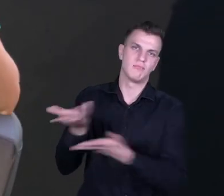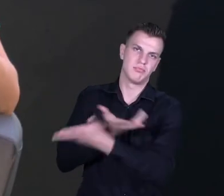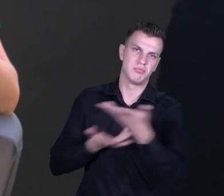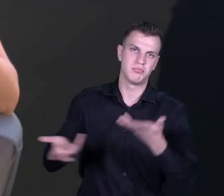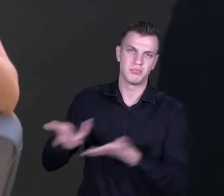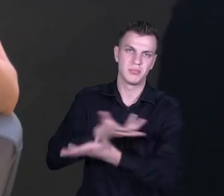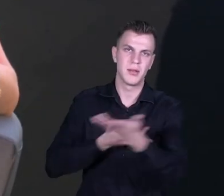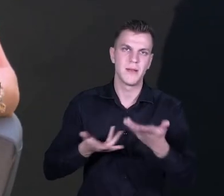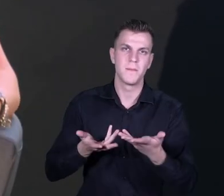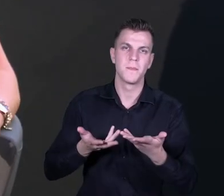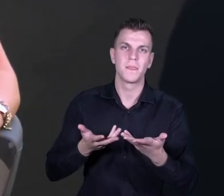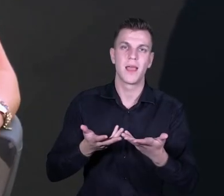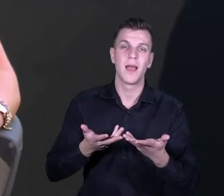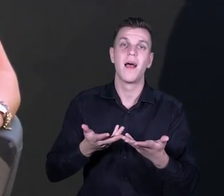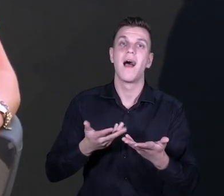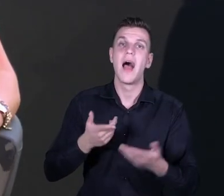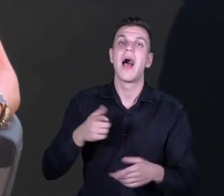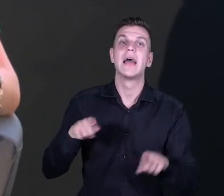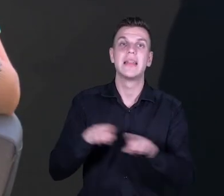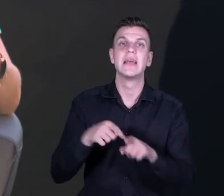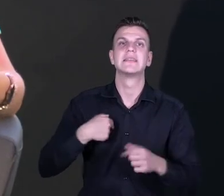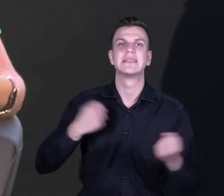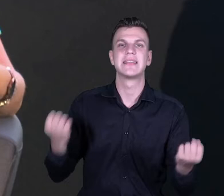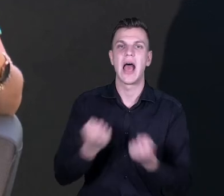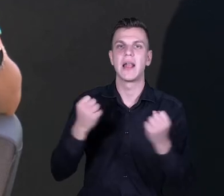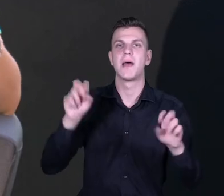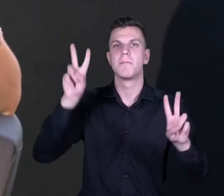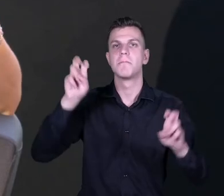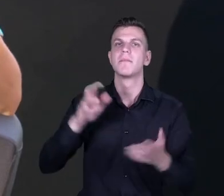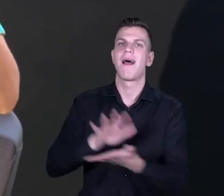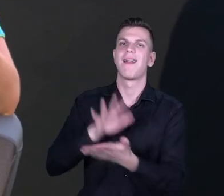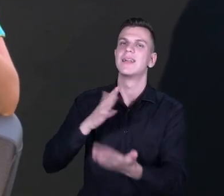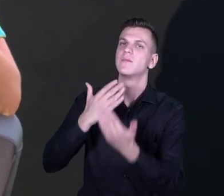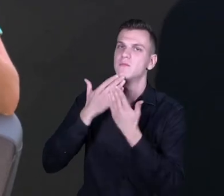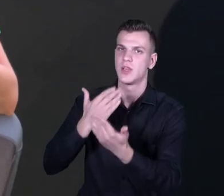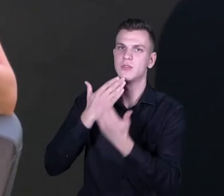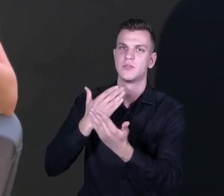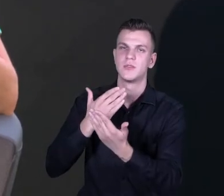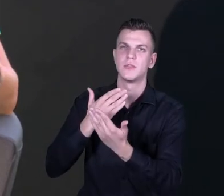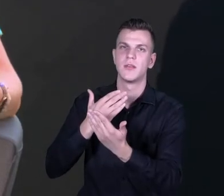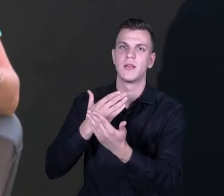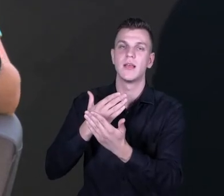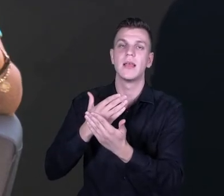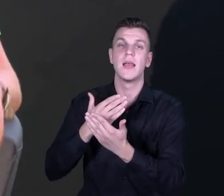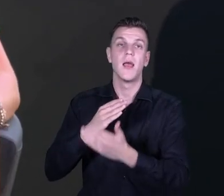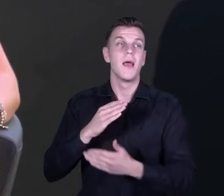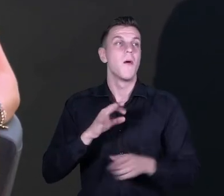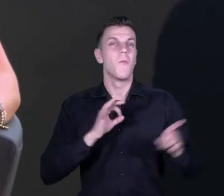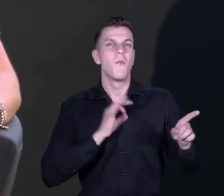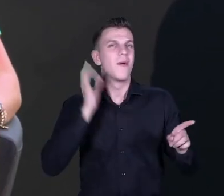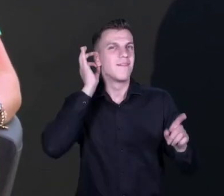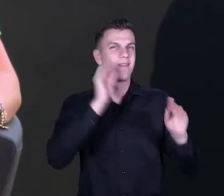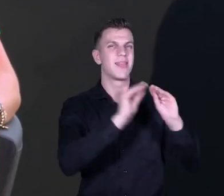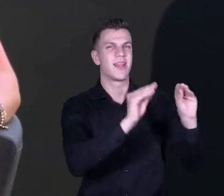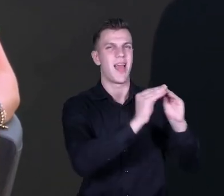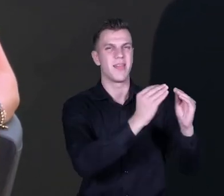to tutaj wprowadziłam kulturę wdzięczności. I taką podpowiedzią dla mnie były słowa Marty Hołb, mojej trenerki, której jestem bardzo